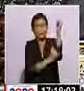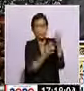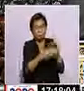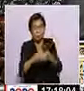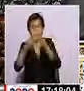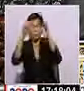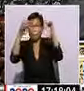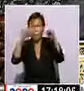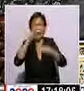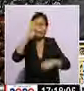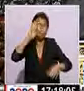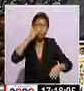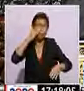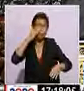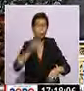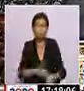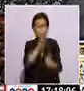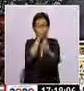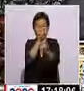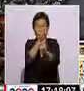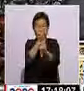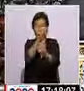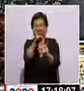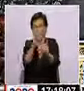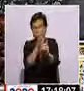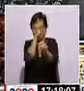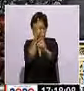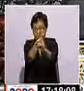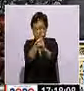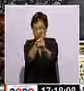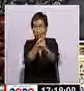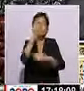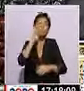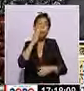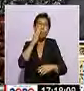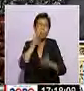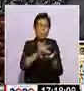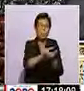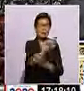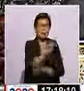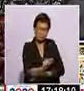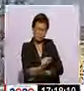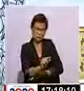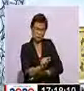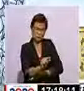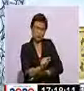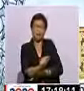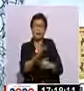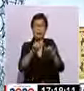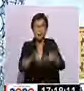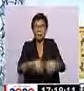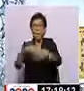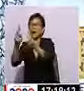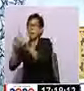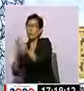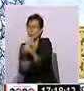Peneraju Pendidikan Bumi Putera. Sasaran MARA tertumpu kepada Bumi Putera berpendapatan rendah dan tinggal di luar bandar